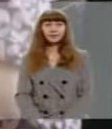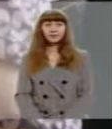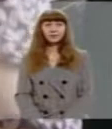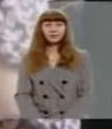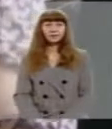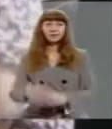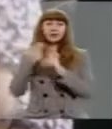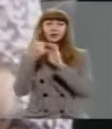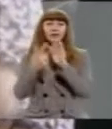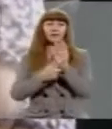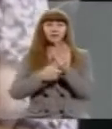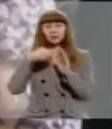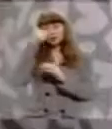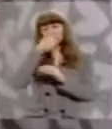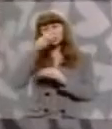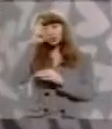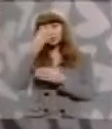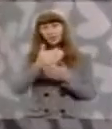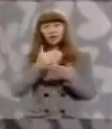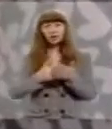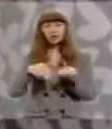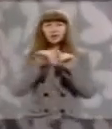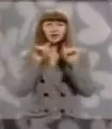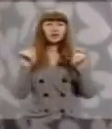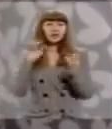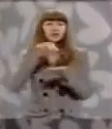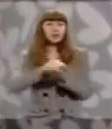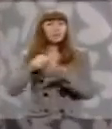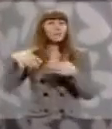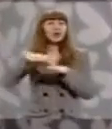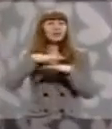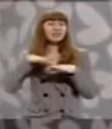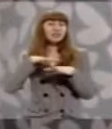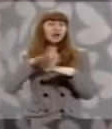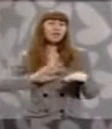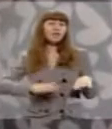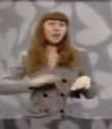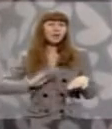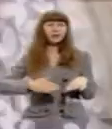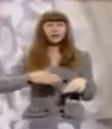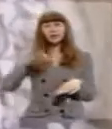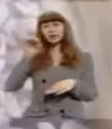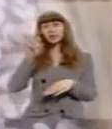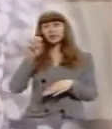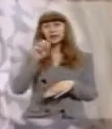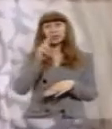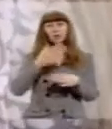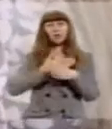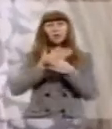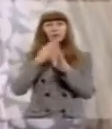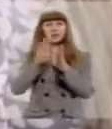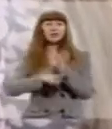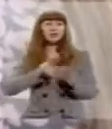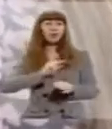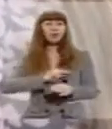Надежда Прохладская еңбек мемлекеттік бағдарламасының шарапатын көрген аудан тұрғындарының бірі. Ол былтыр жергілікті жердегі орташа білім беру мекемесінен түлеп ұшып, жұмыспен